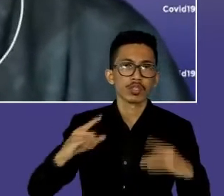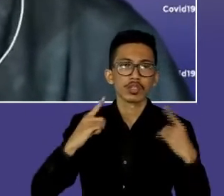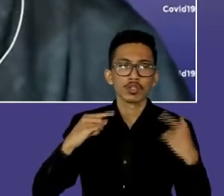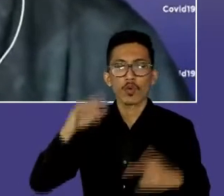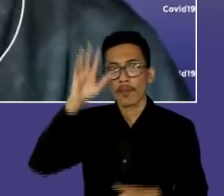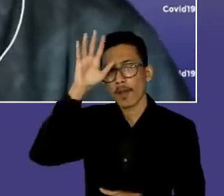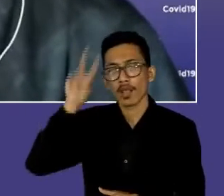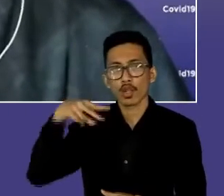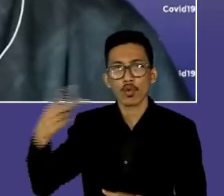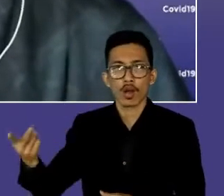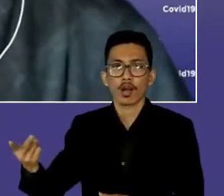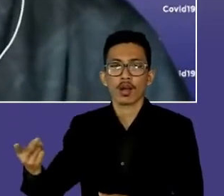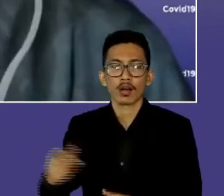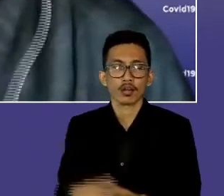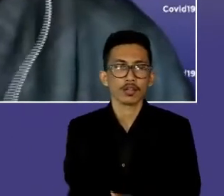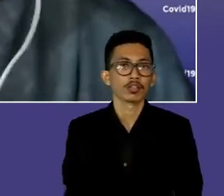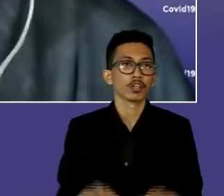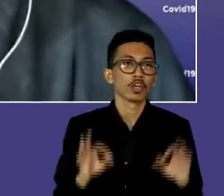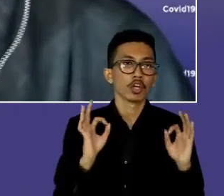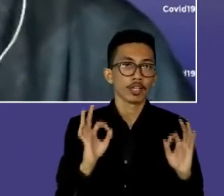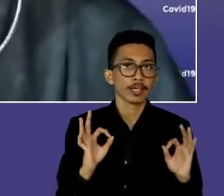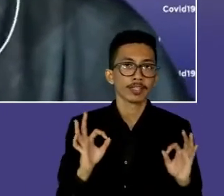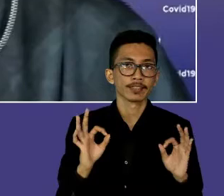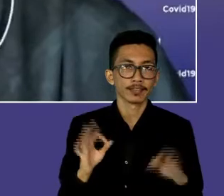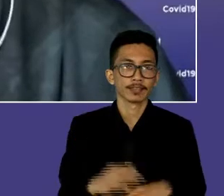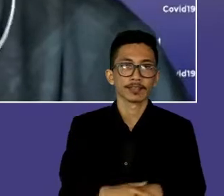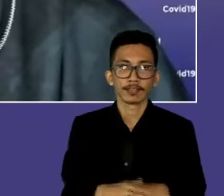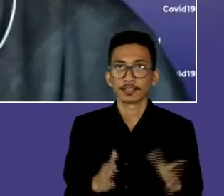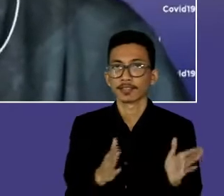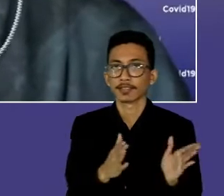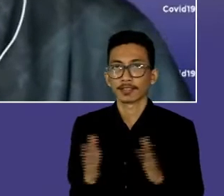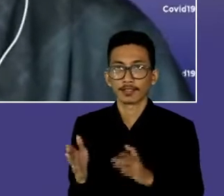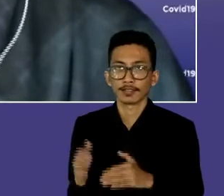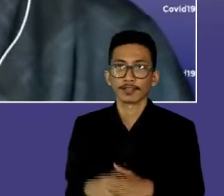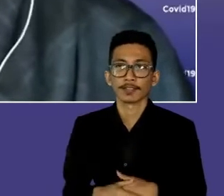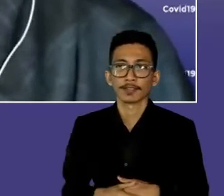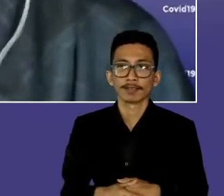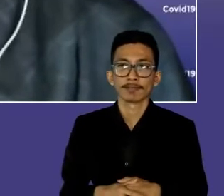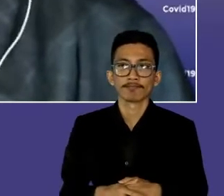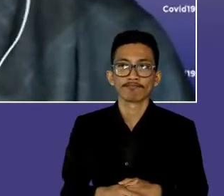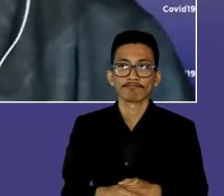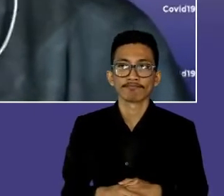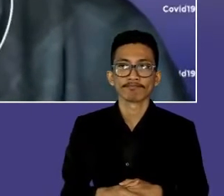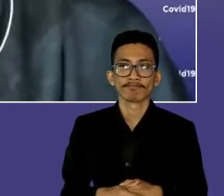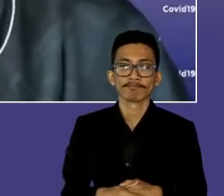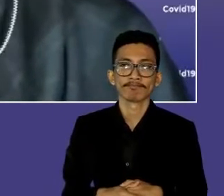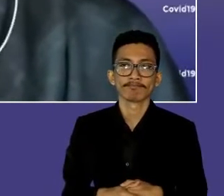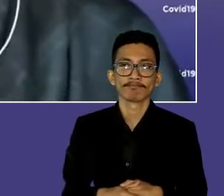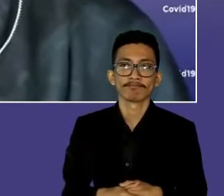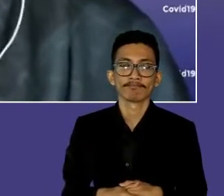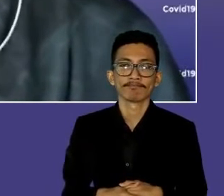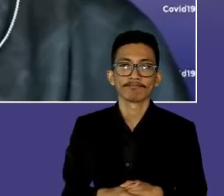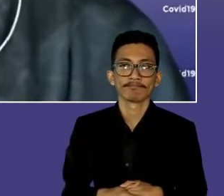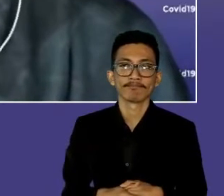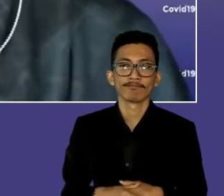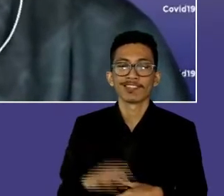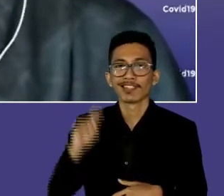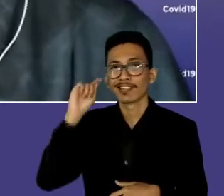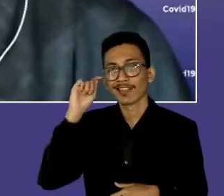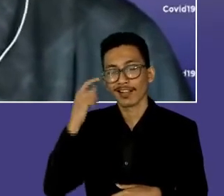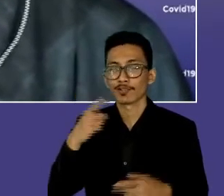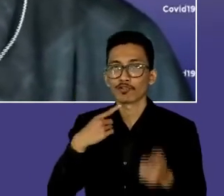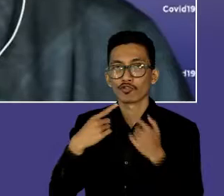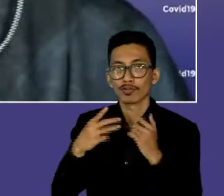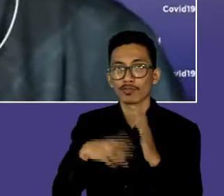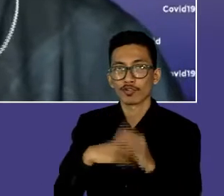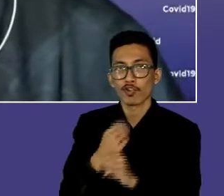Bali. Betul. Kita lanjut Dokter Lola, ini mungkin slide selanjutnya menunjukkan apa dampak. Kalau kita ingat, kita diskusi pekan lalu